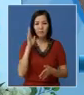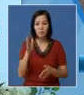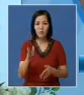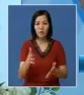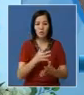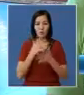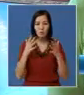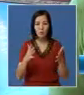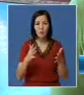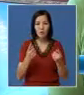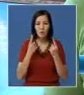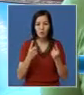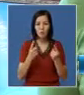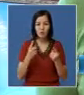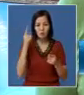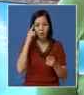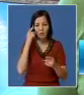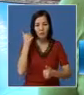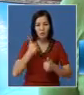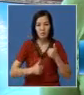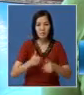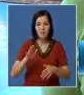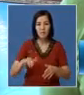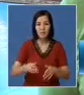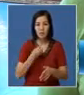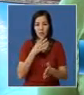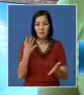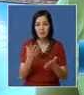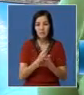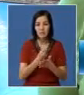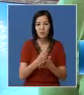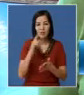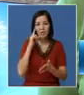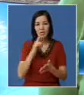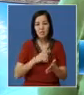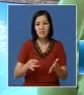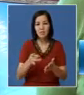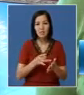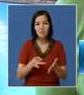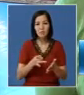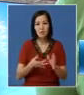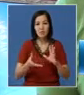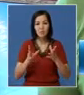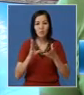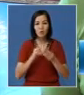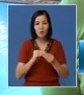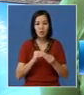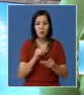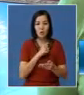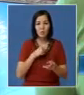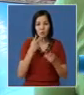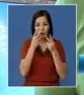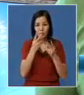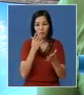мол, зор деп ойлаймын. Осы жарыстан кейін өздерінің жақсы нәтиже көрсетеді. Қазақстан Республикасында жаңағы өздеріңіз көріп отырсыздар.